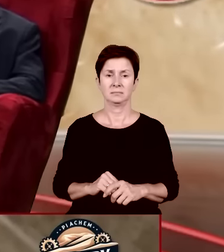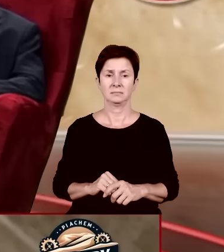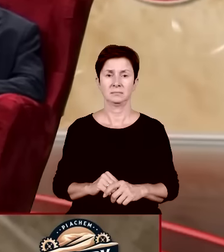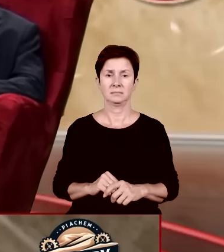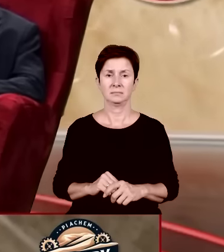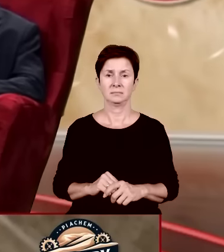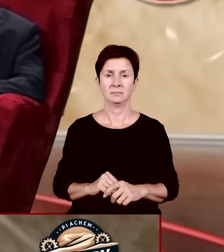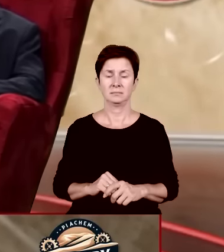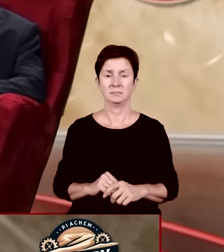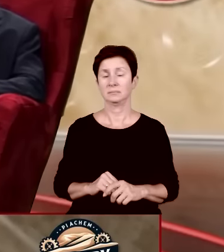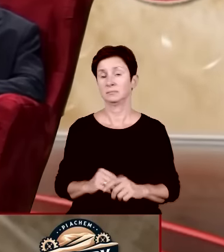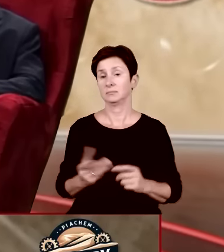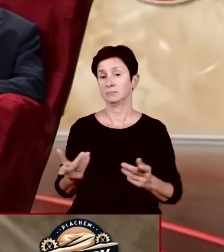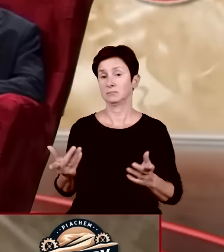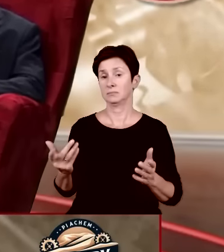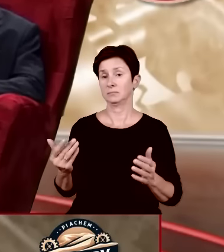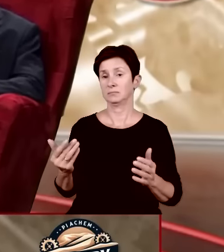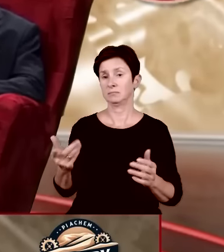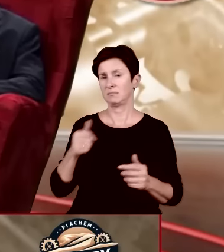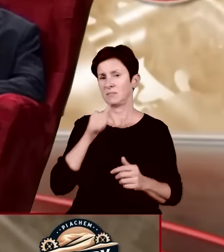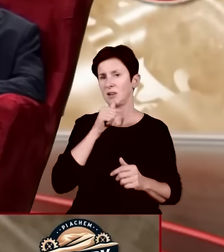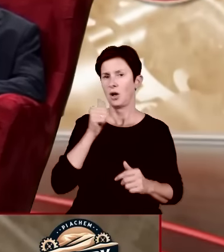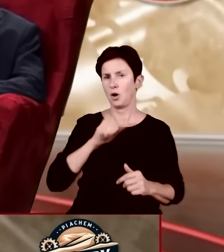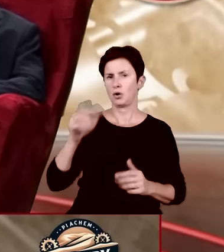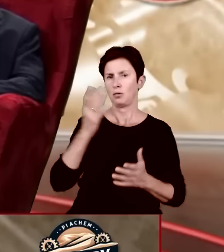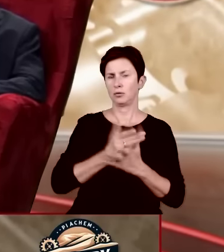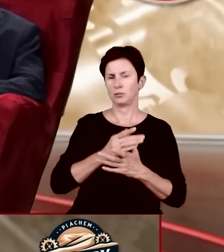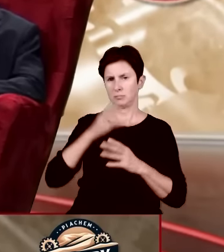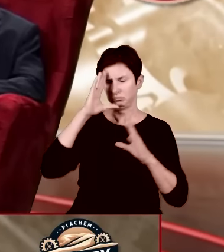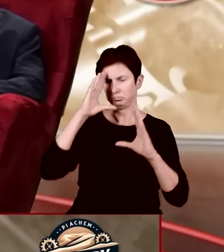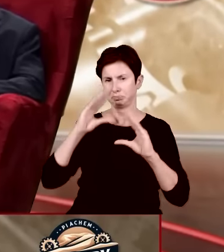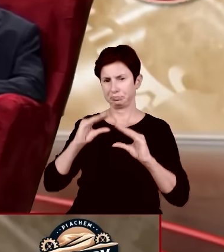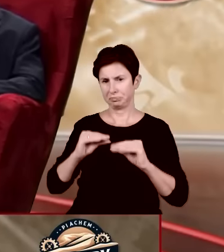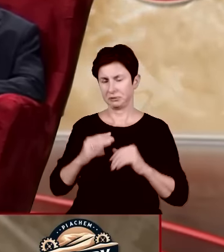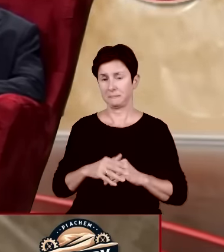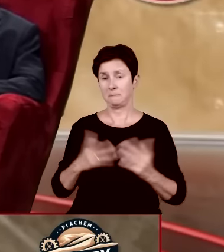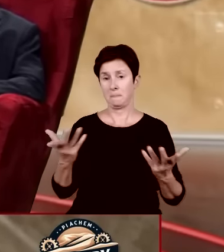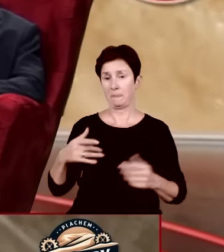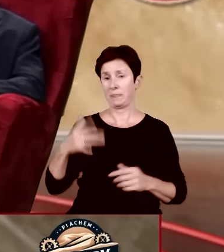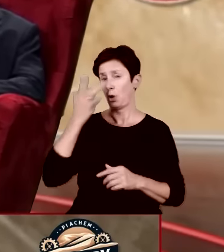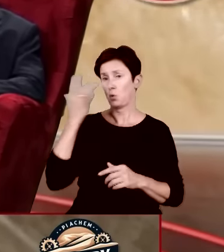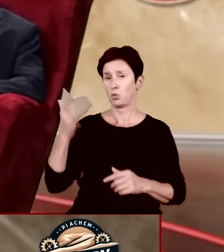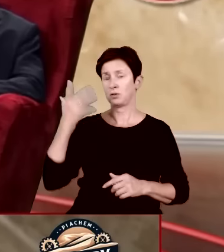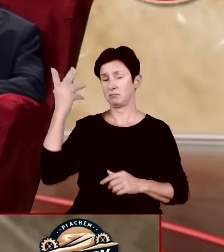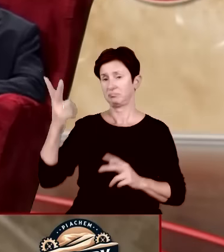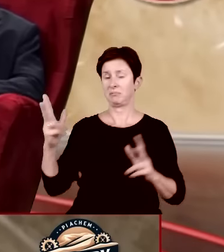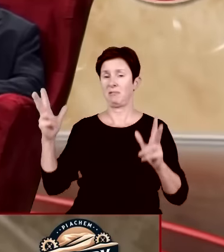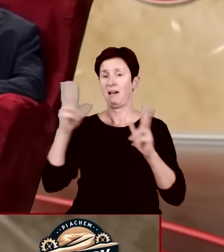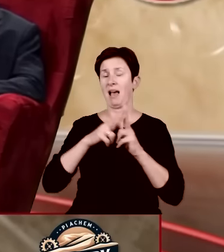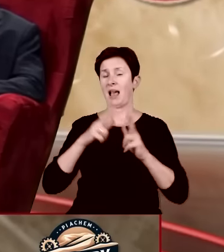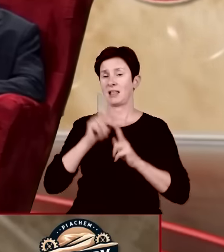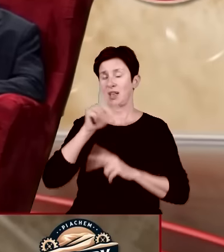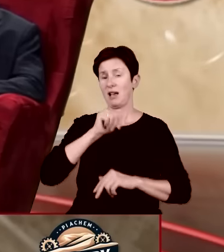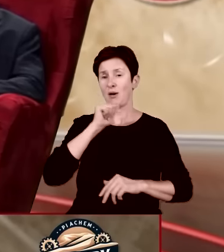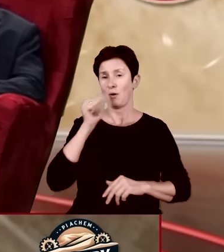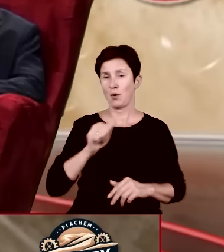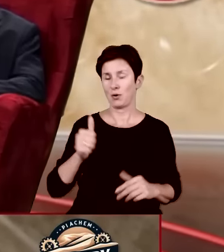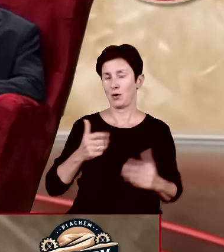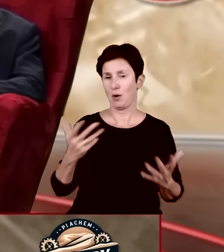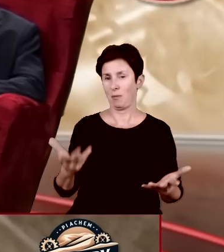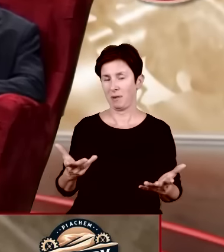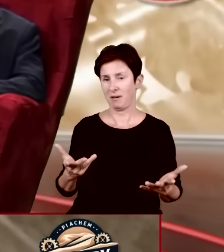No trzeba powiedzieć, Europo, skretyniałaś, tak? Z jednej strony masz ruskich, którzy chcą ciebie podbić, którzy